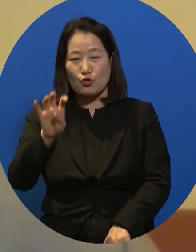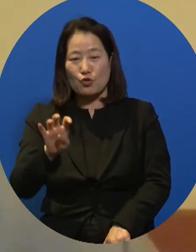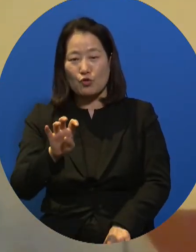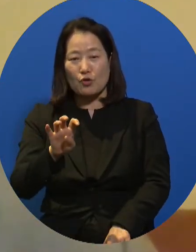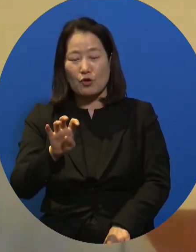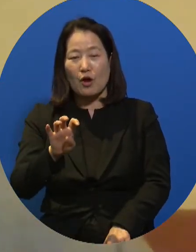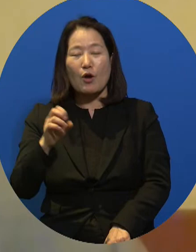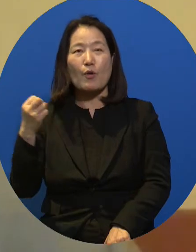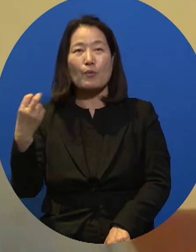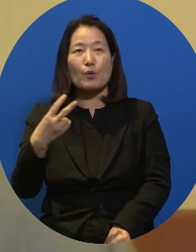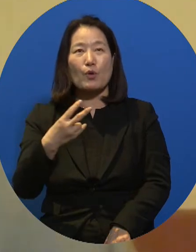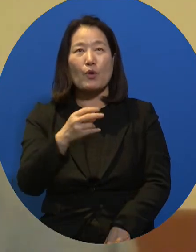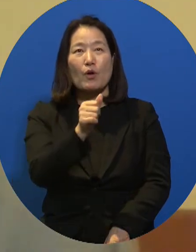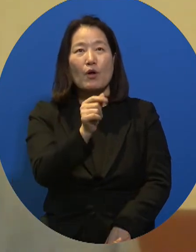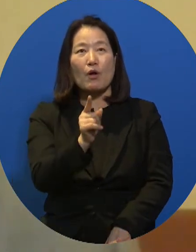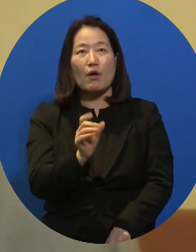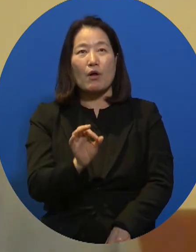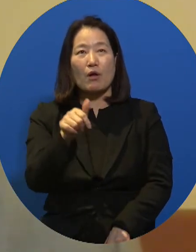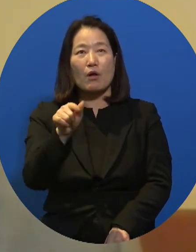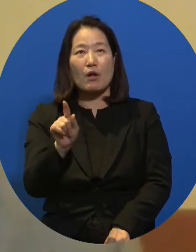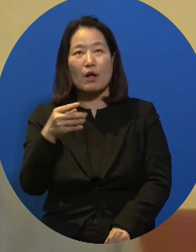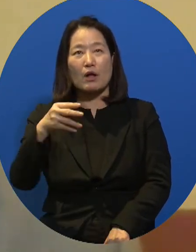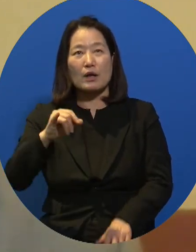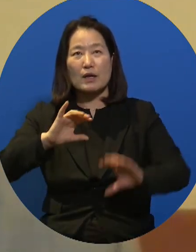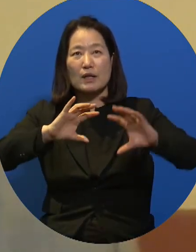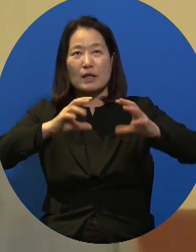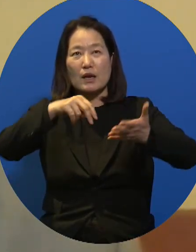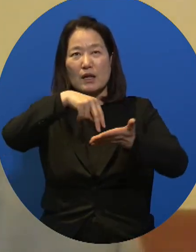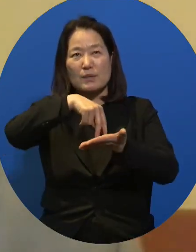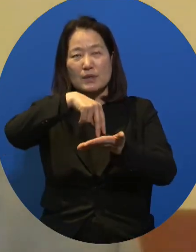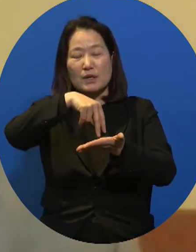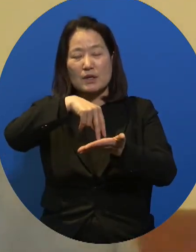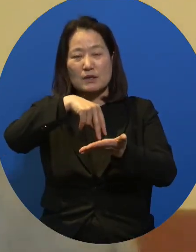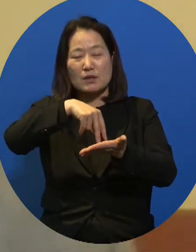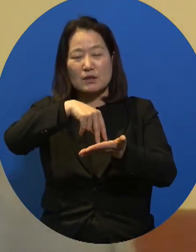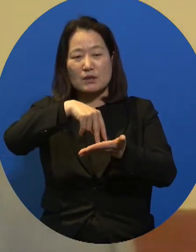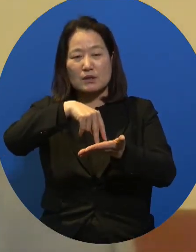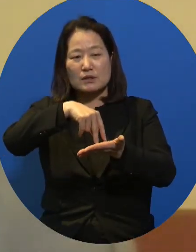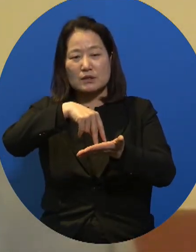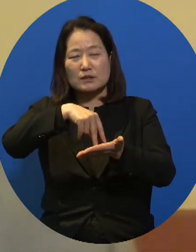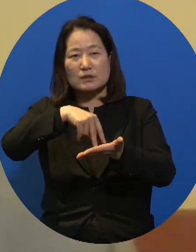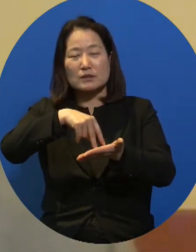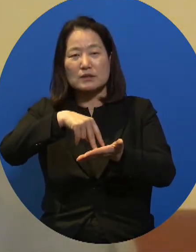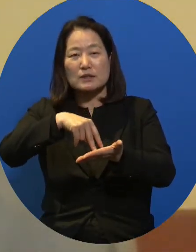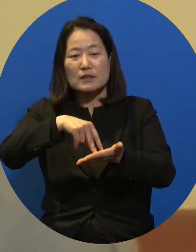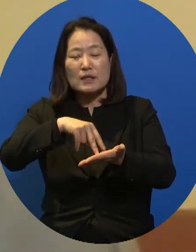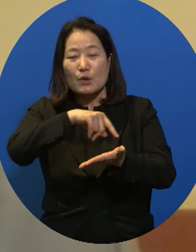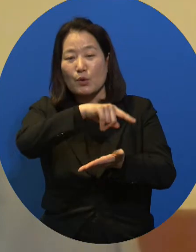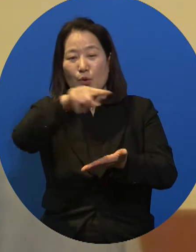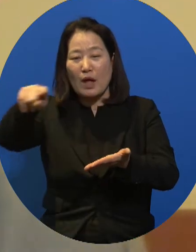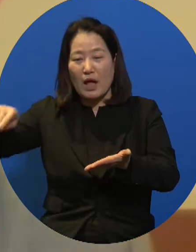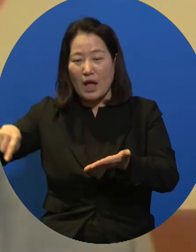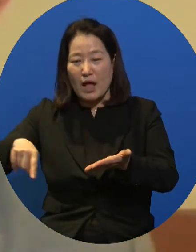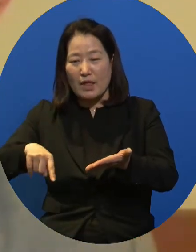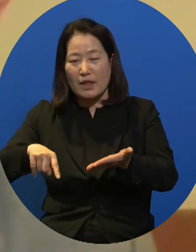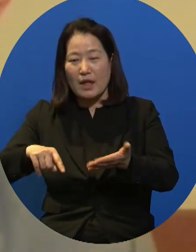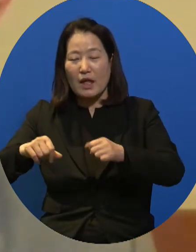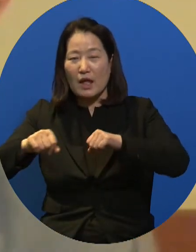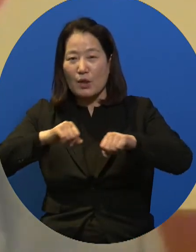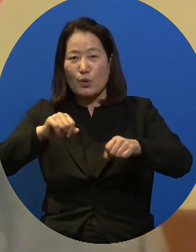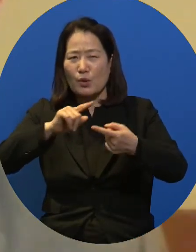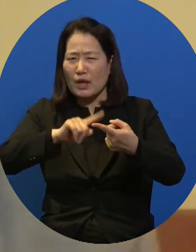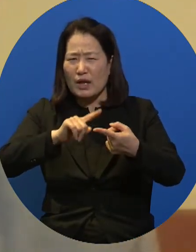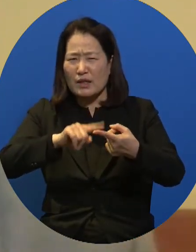같은 국가에서는 장애인 인권 옹호 활동을 하고자 적극적으로 나서거나 목소리를 내는 것을 두려워하는 사람들이